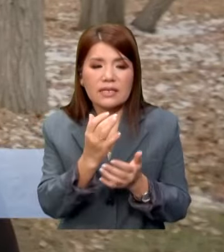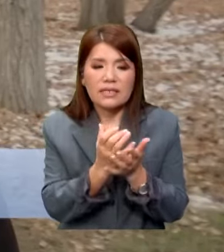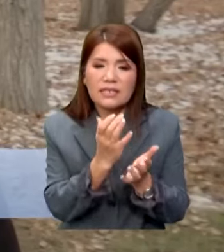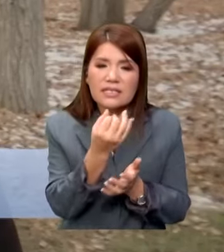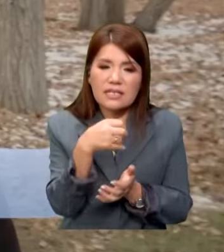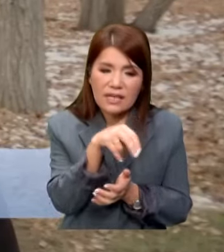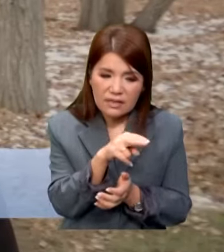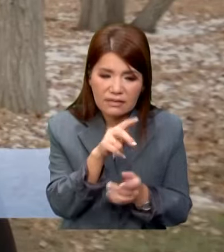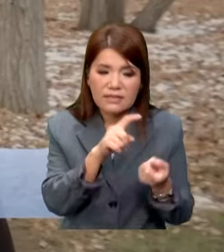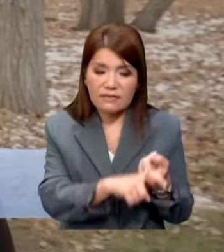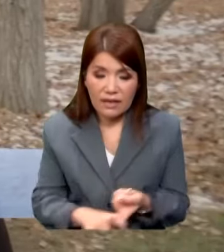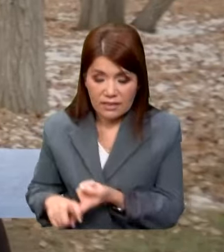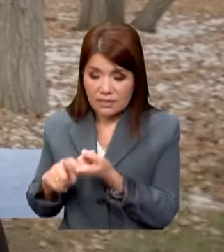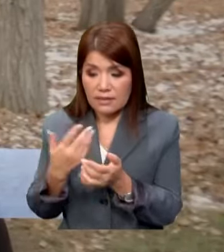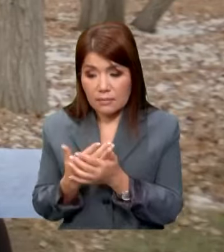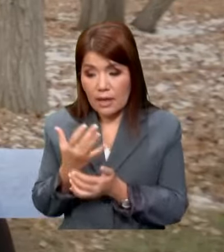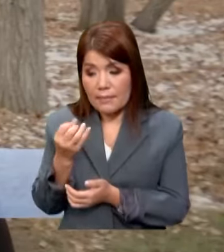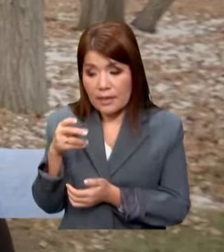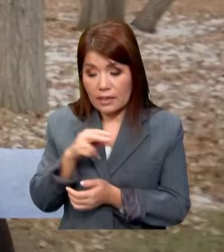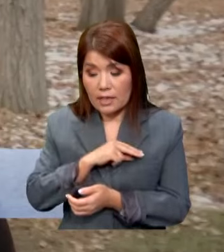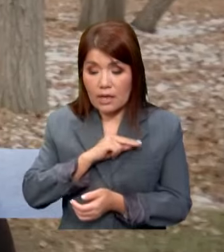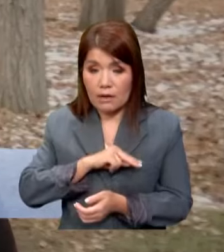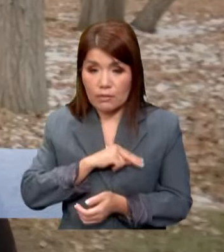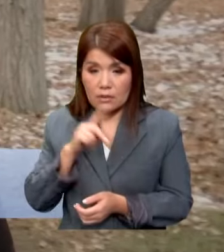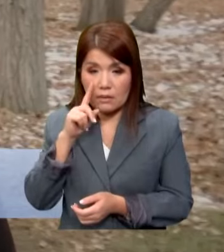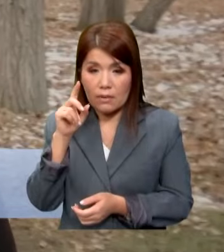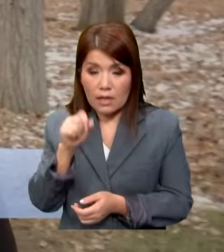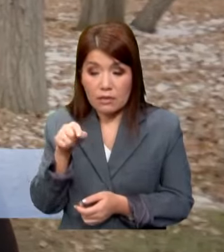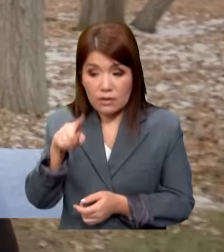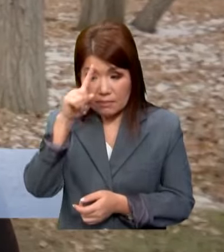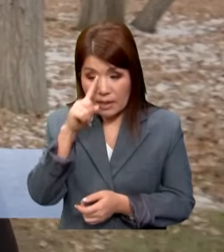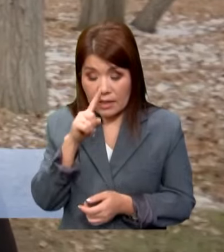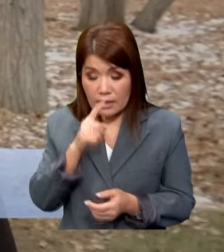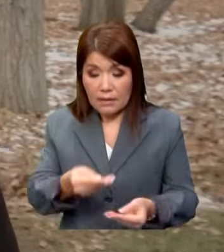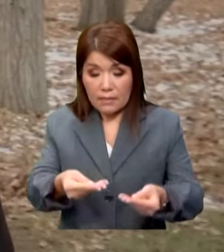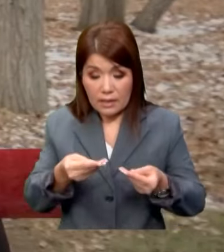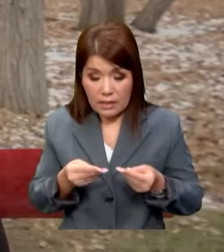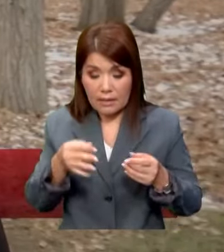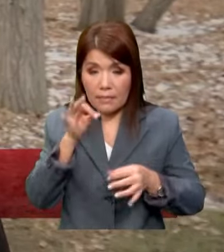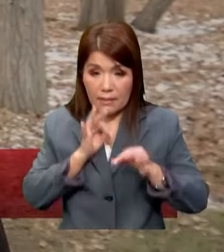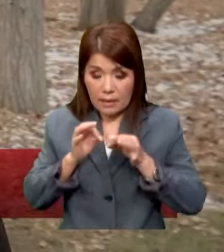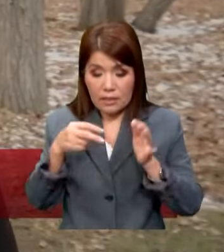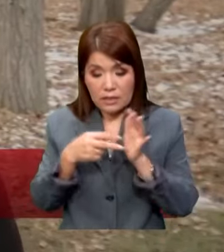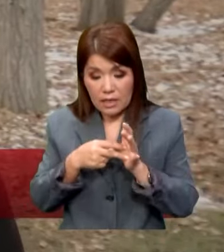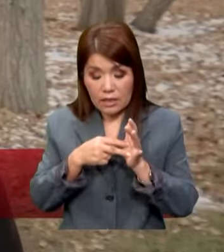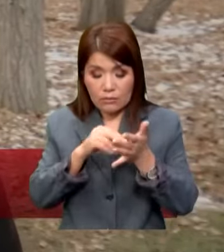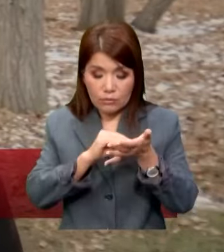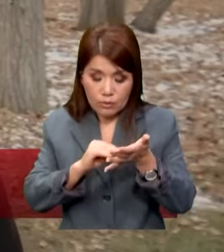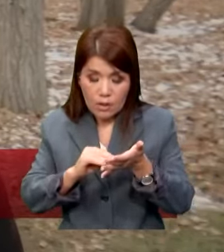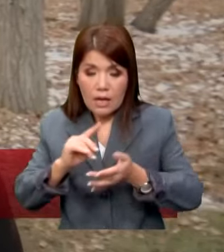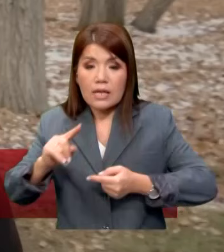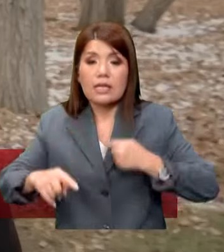байланысты болады. Яғни өзімізде аптекада мен жұмыс жасау барысында байқаймын. Осы айда келген дәрілік препарат белгілі бір бағамен келетті.